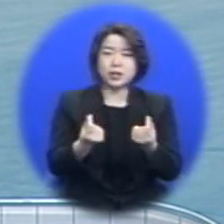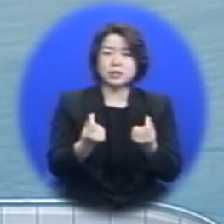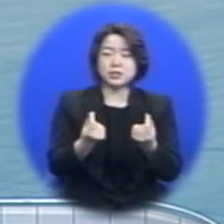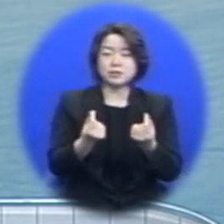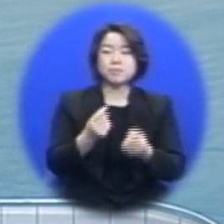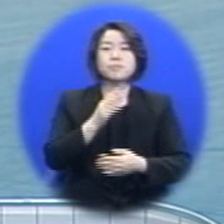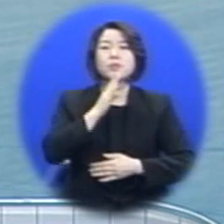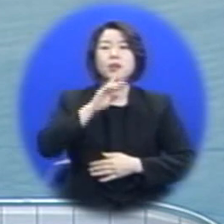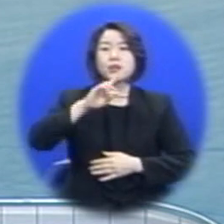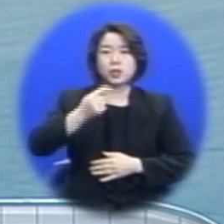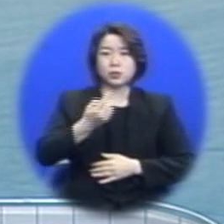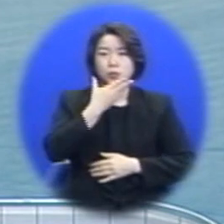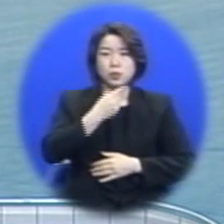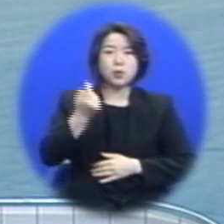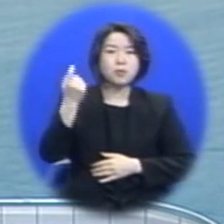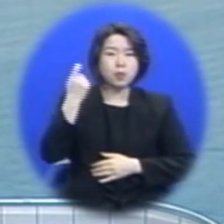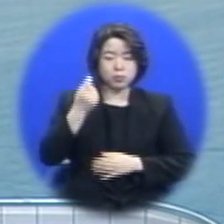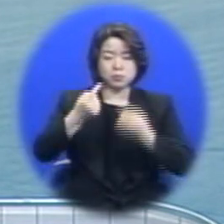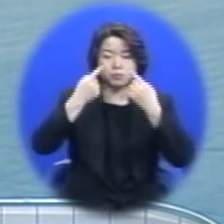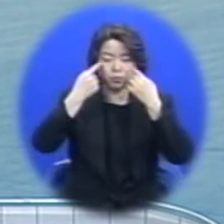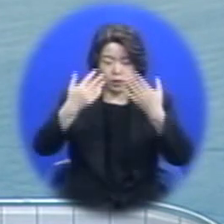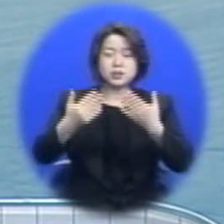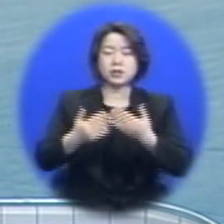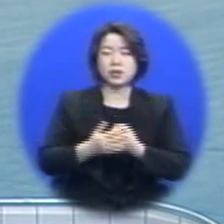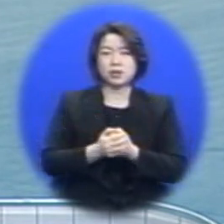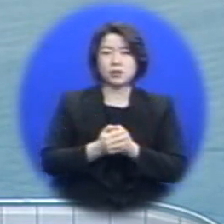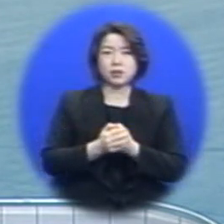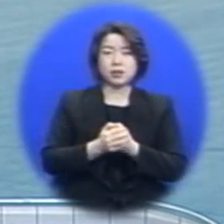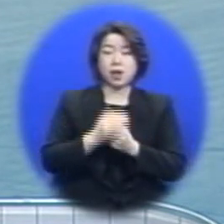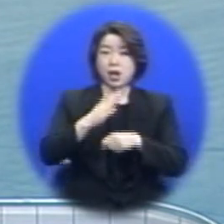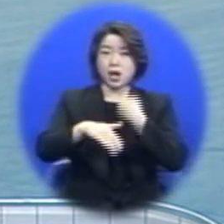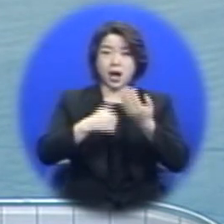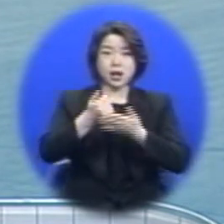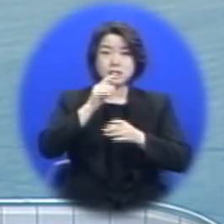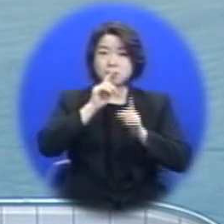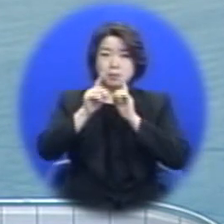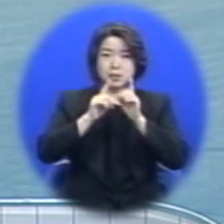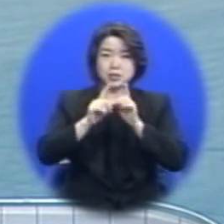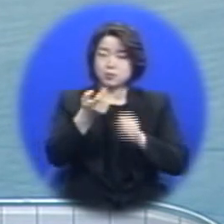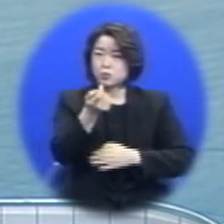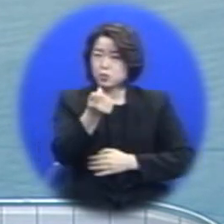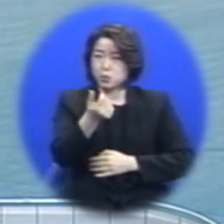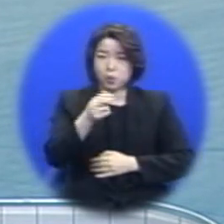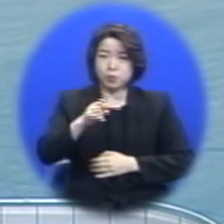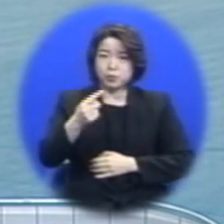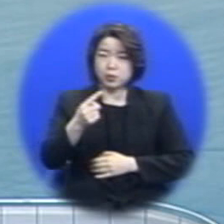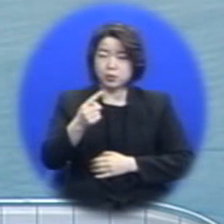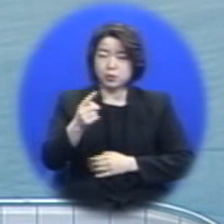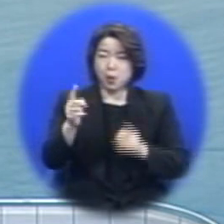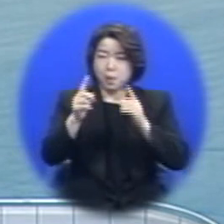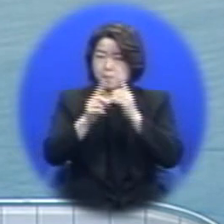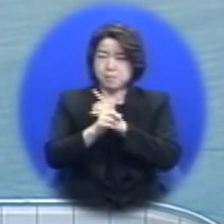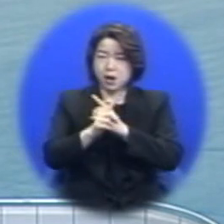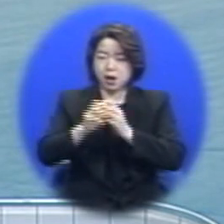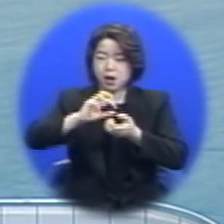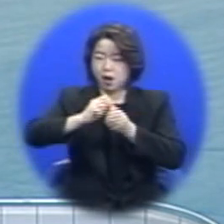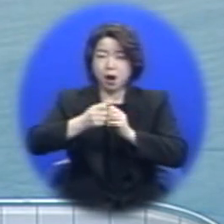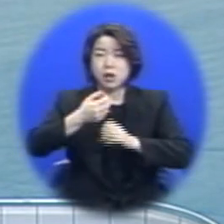복음은 분명한 복음이야. 하나님의 말씀은 조금도 어그러짐 없이 다